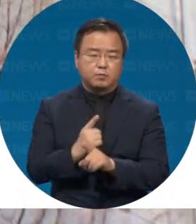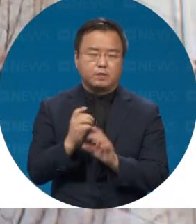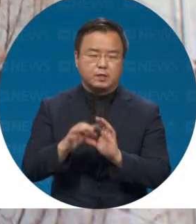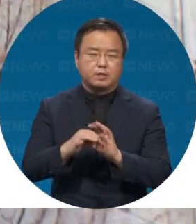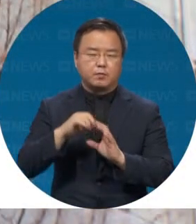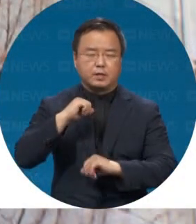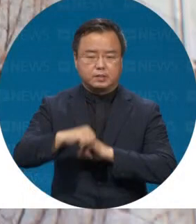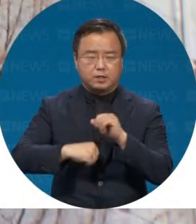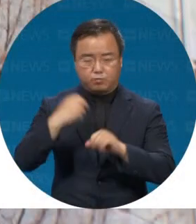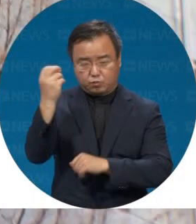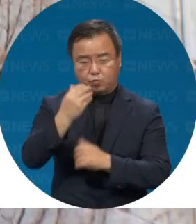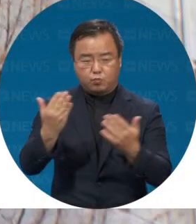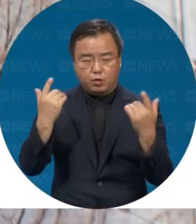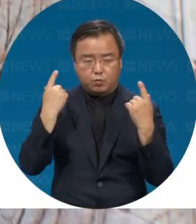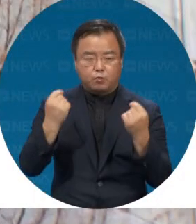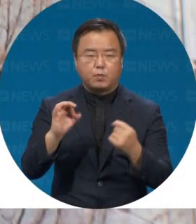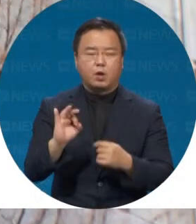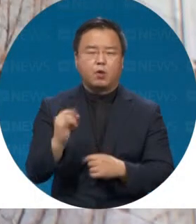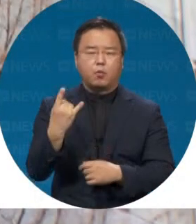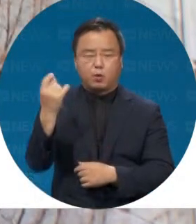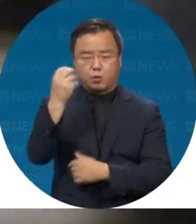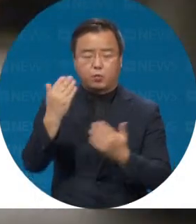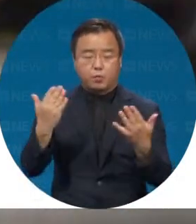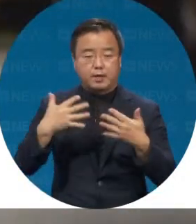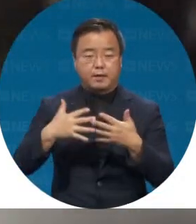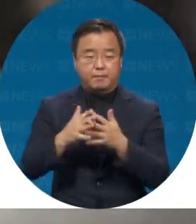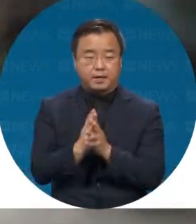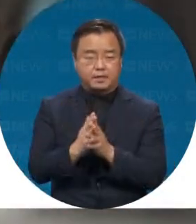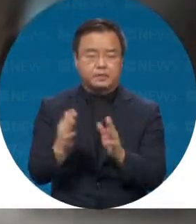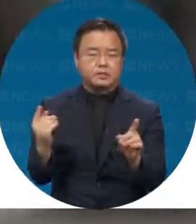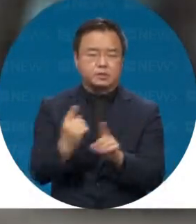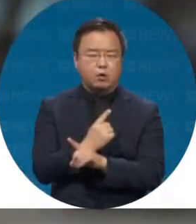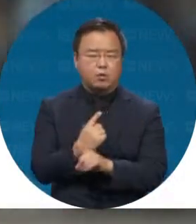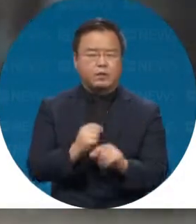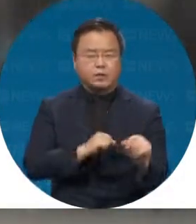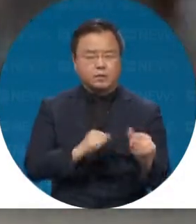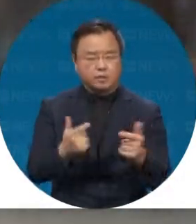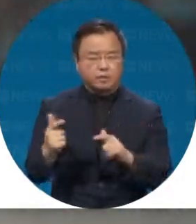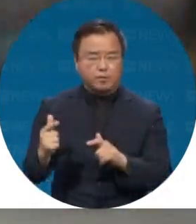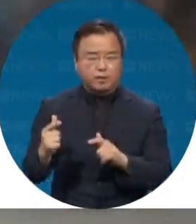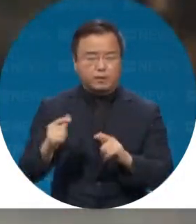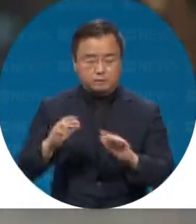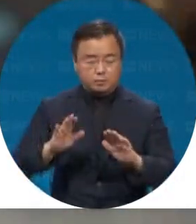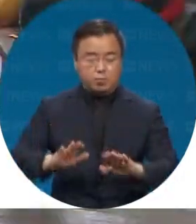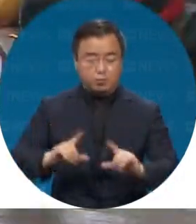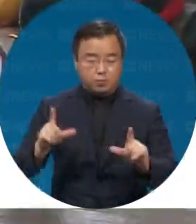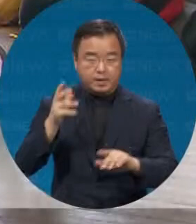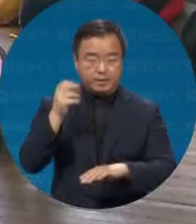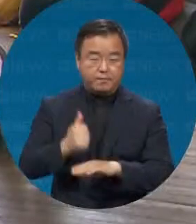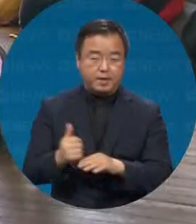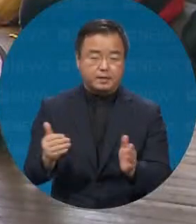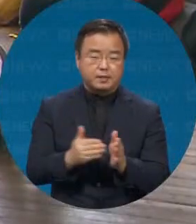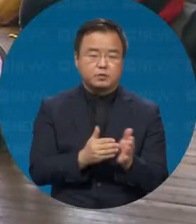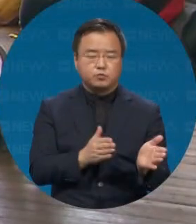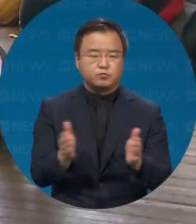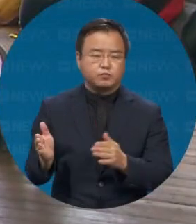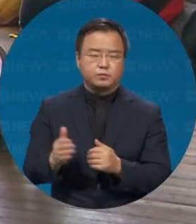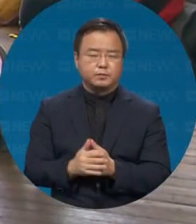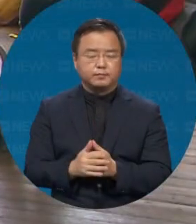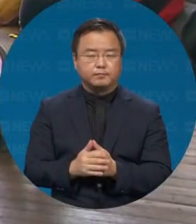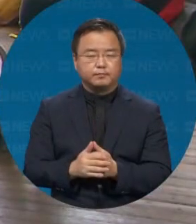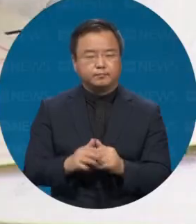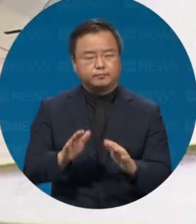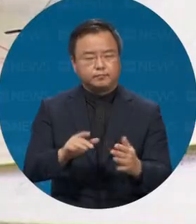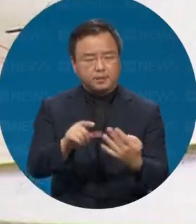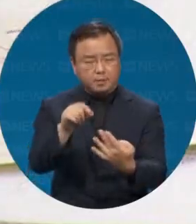외고 폐지 전환 방안 을 포함한 고교 체제 기 편 3부 않을 올해 말까지 마련합니다 표지 평가로 실효성